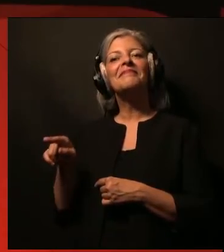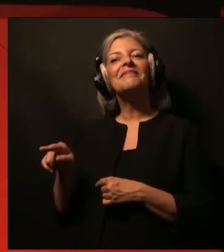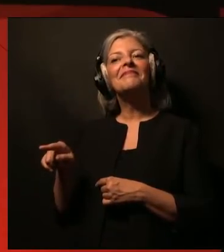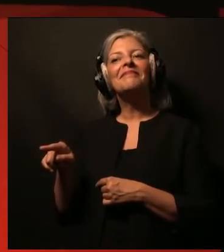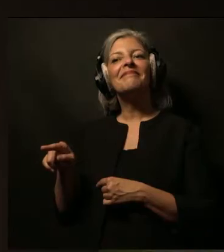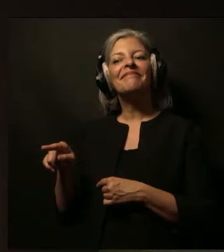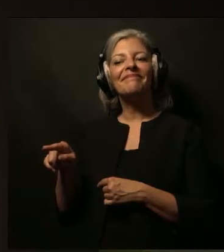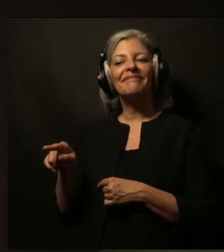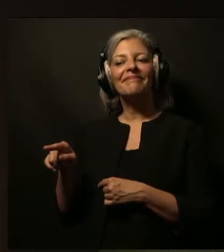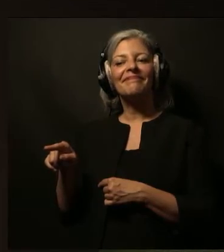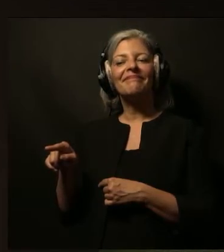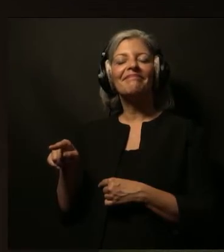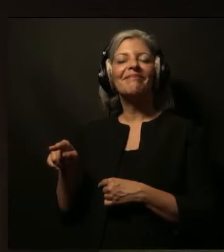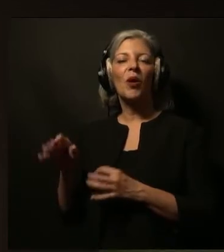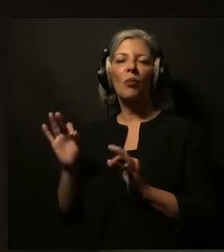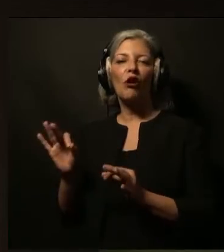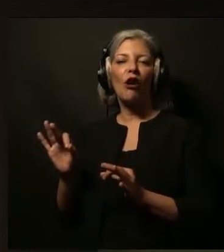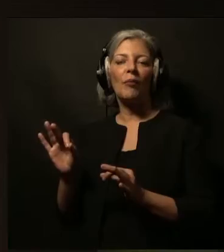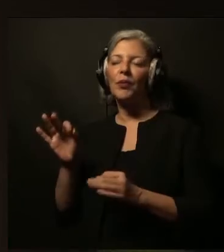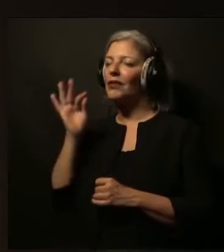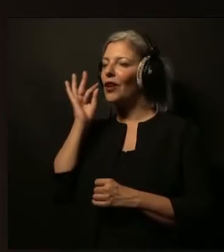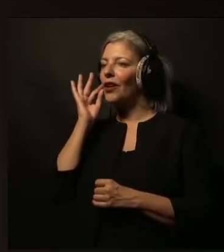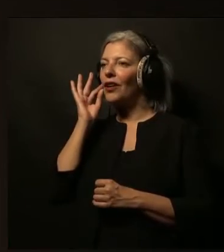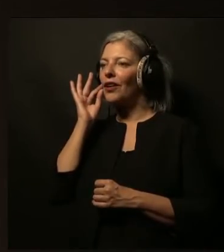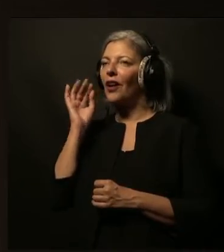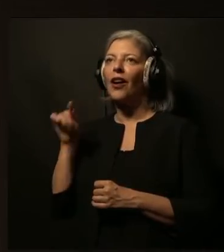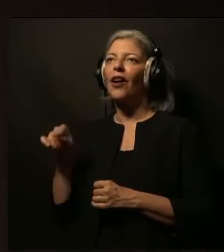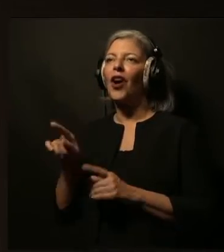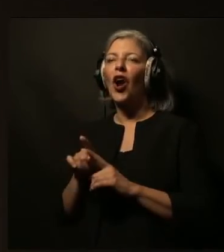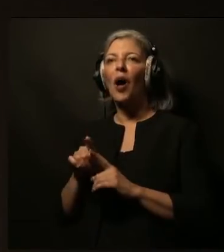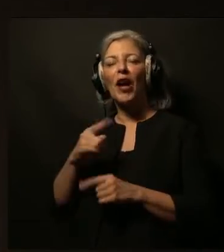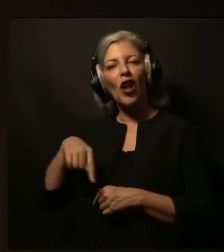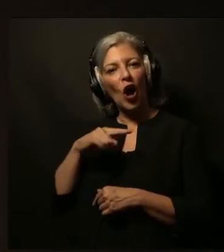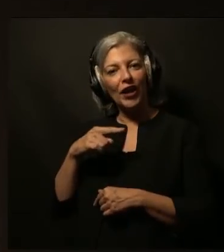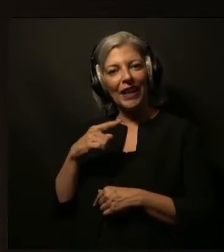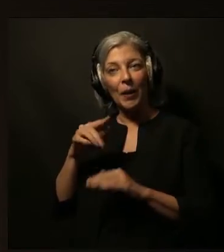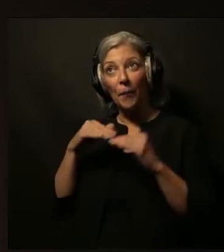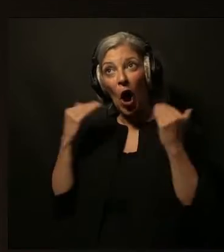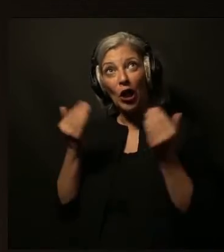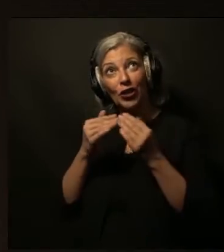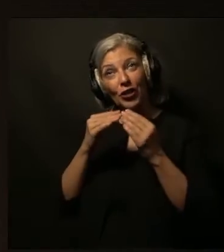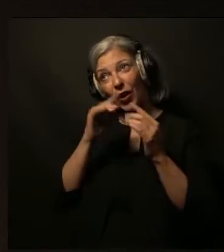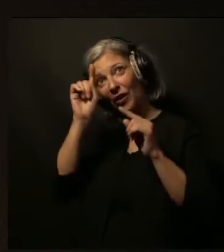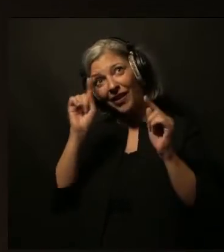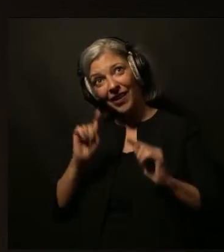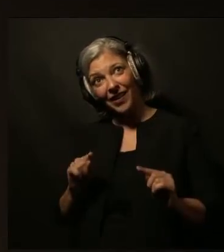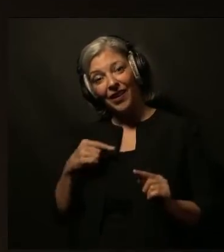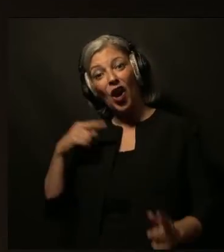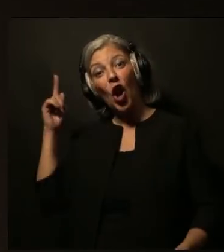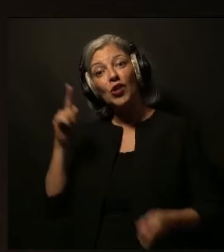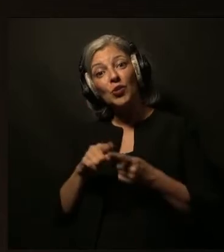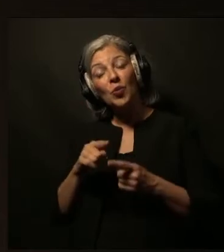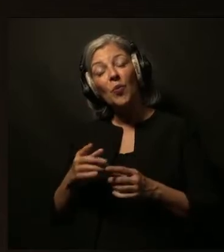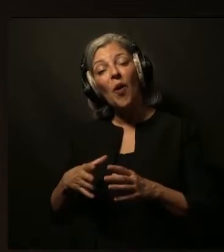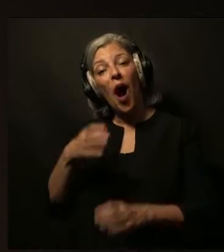terribile oscilliamo tra la prima e la seconda posizione a livello mondiale per consumo d'acqua in